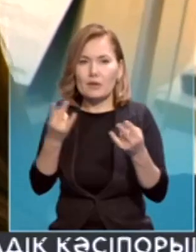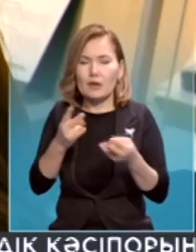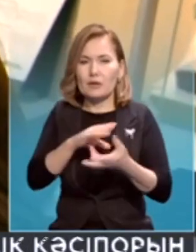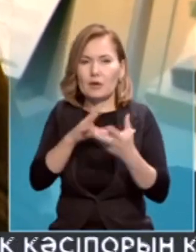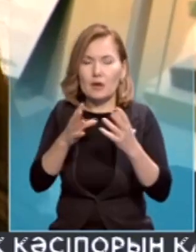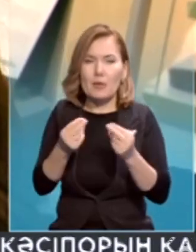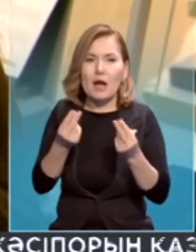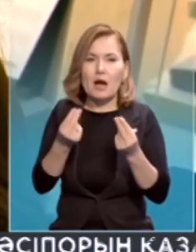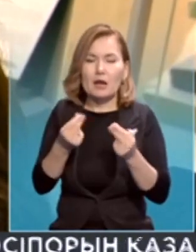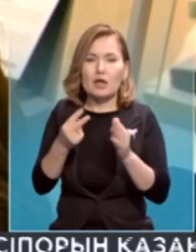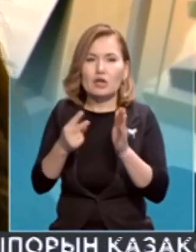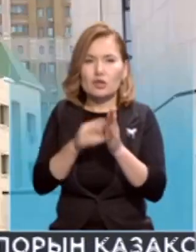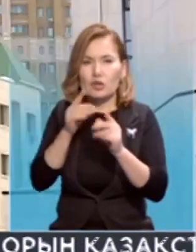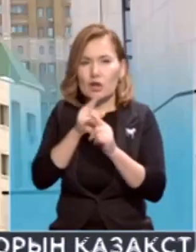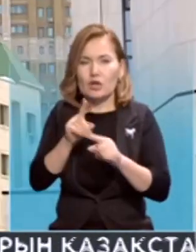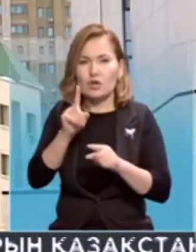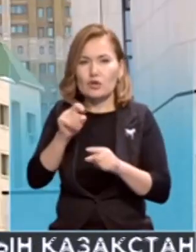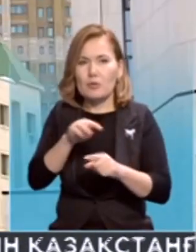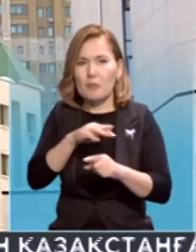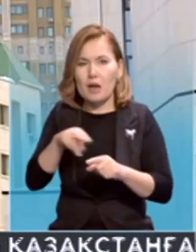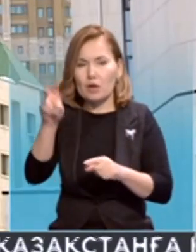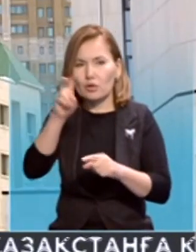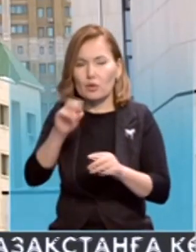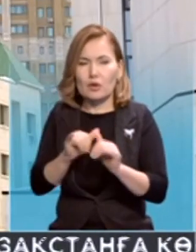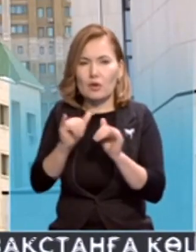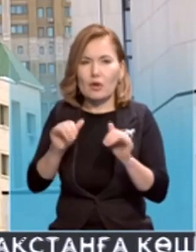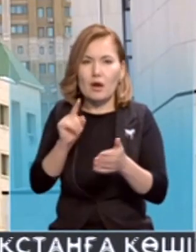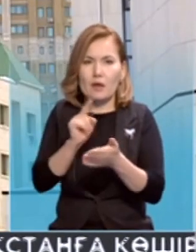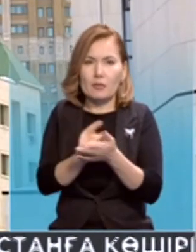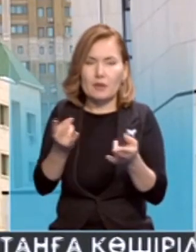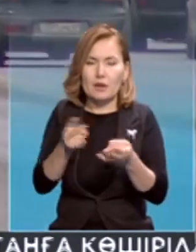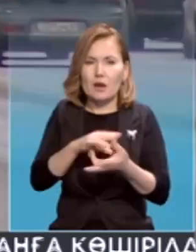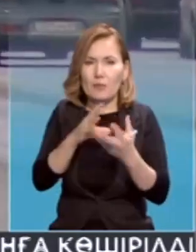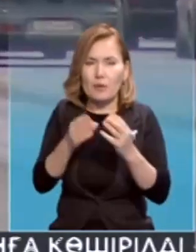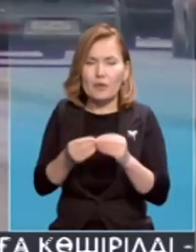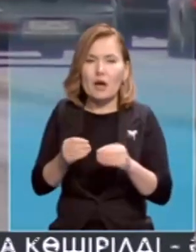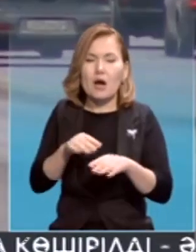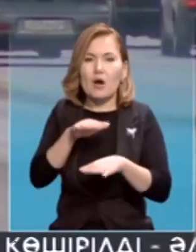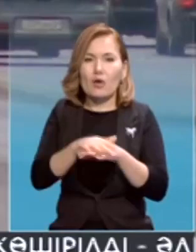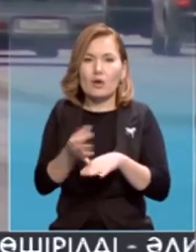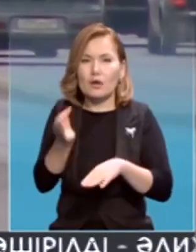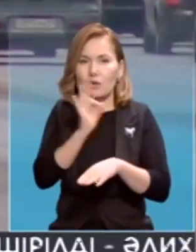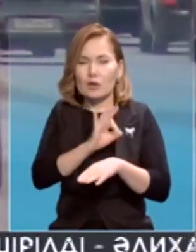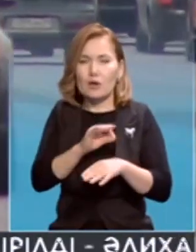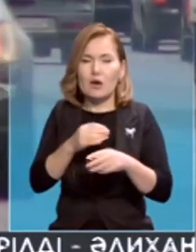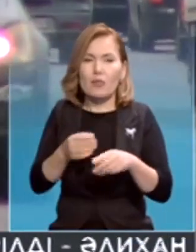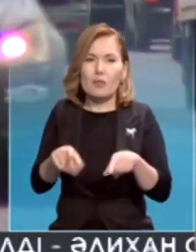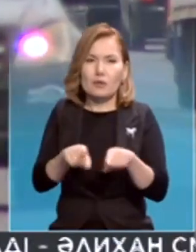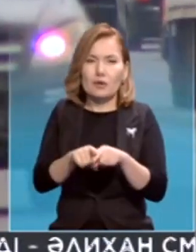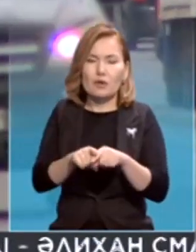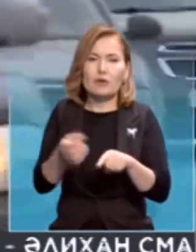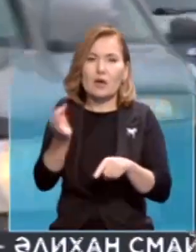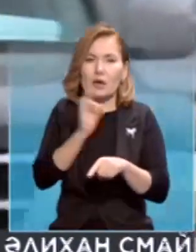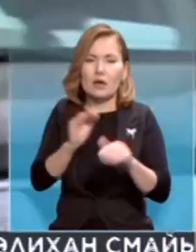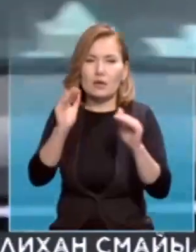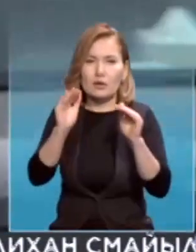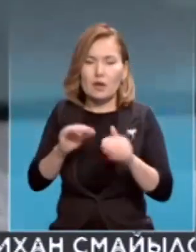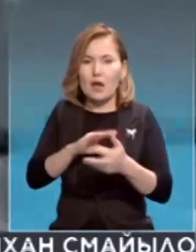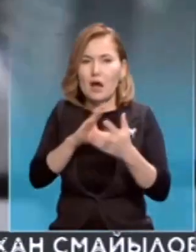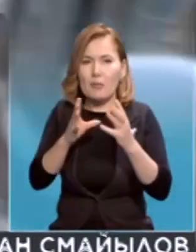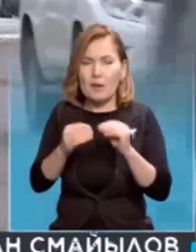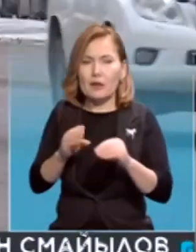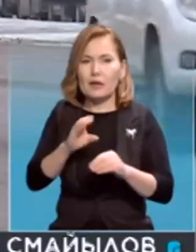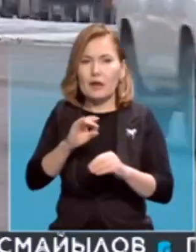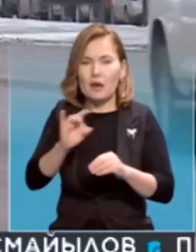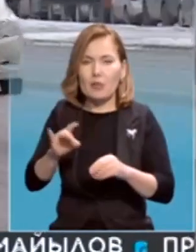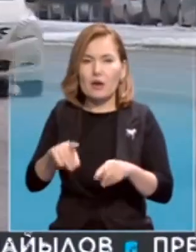Ондағы қаржыны 7 жылда 100 миллиард долларға жеткізуді міндеттеді. Дегенмен қордың кірісі өзге елдермен салыстырғанда әлдеқайда төмен. Норвегия мен Сингапурдағы